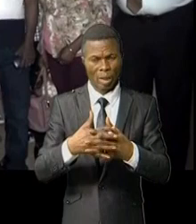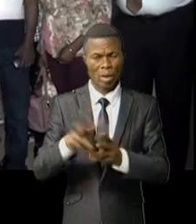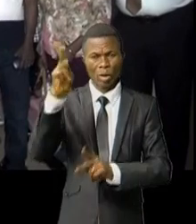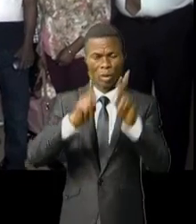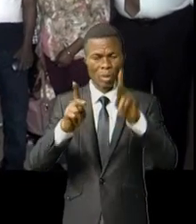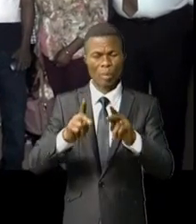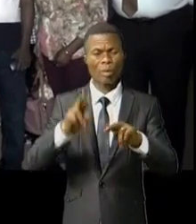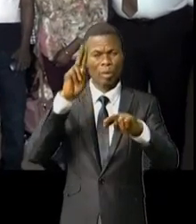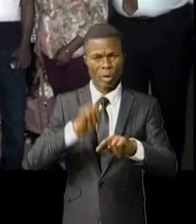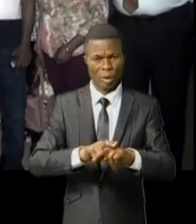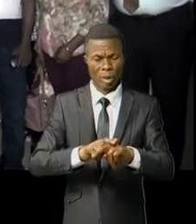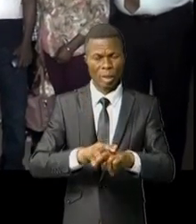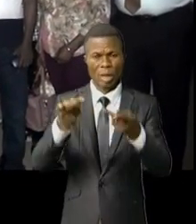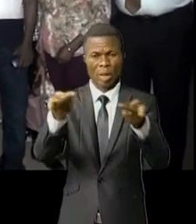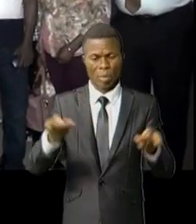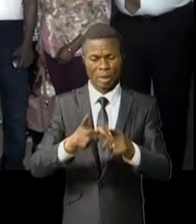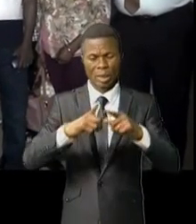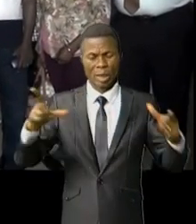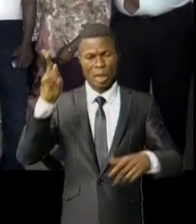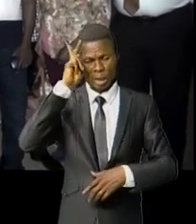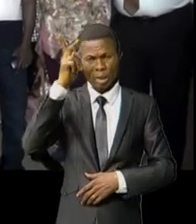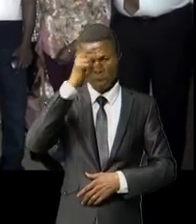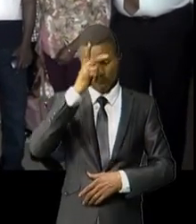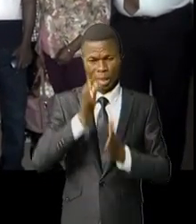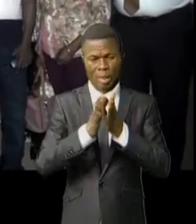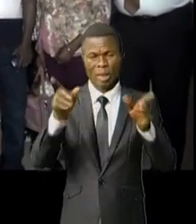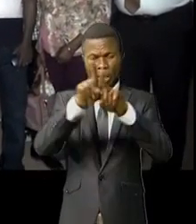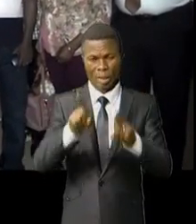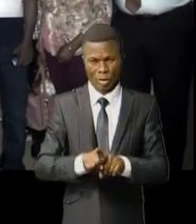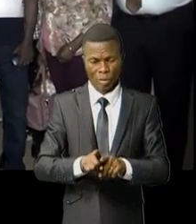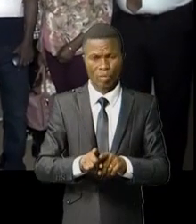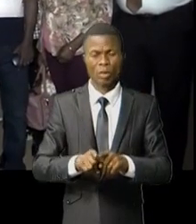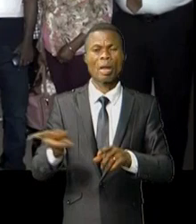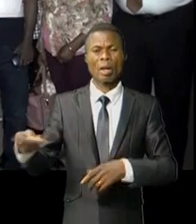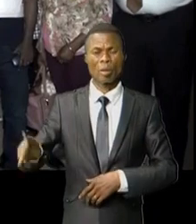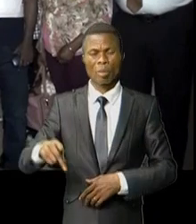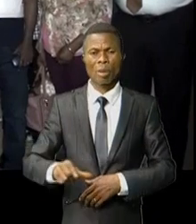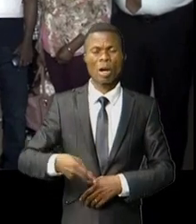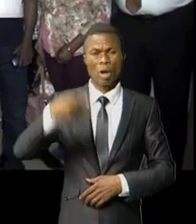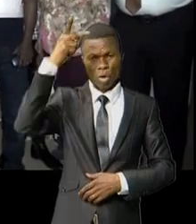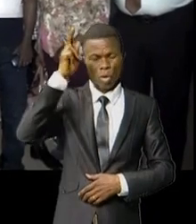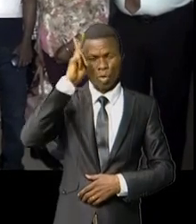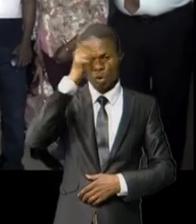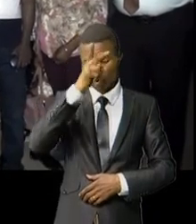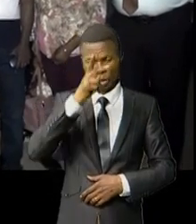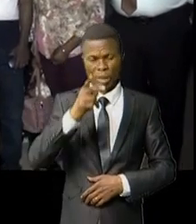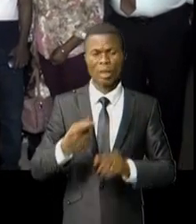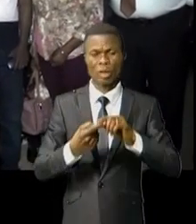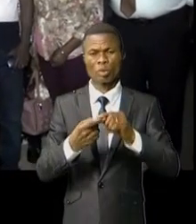peuples vivants dans l'espace Grand Katanga en général et dans la province du Haut-Katanga en